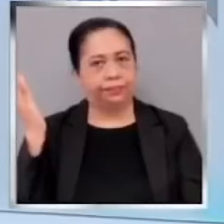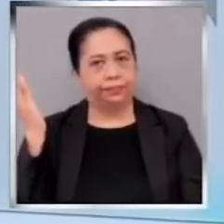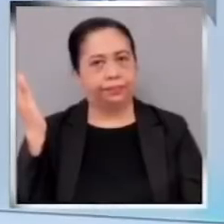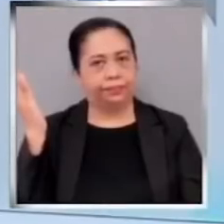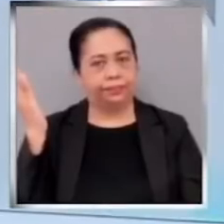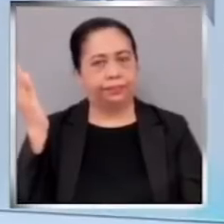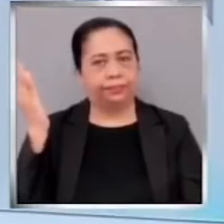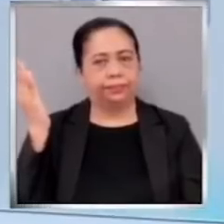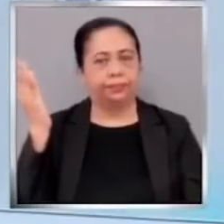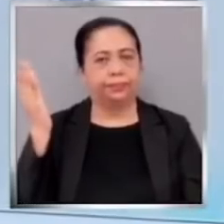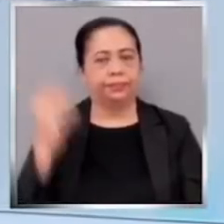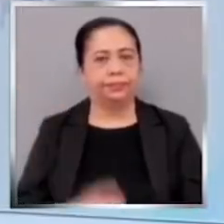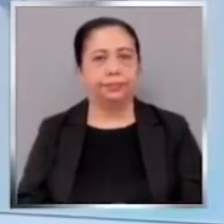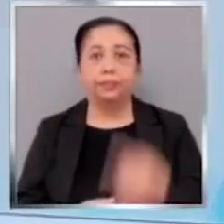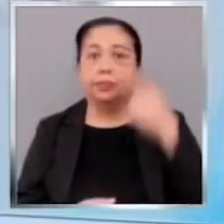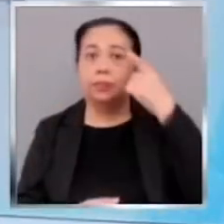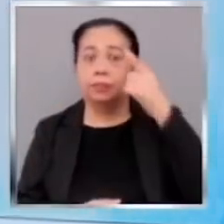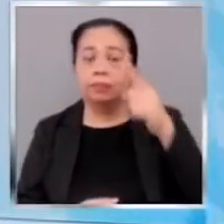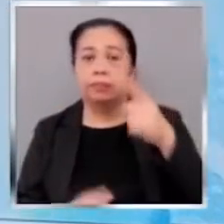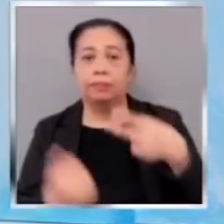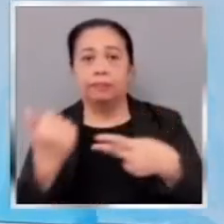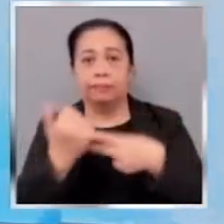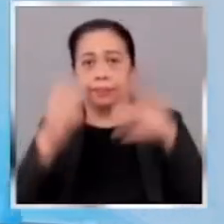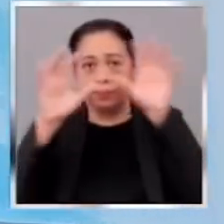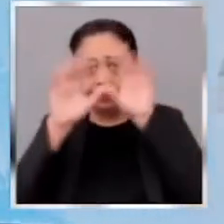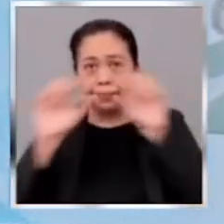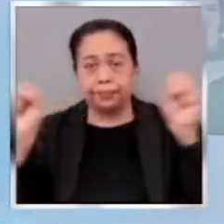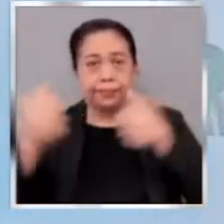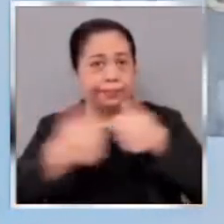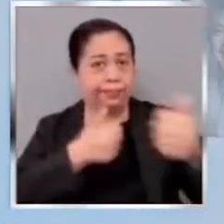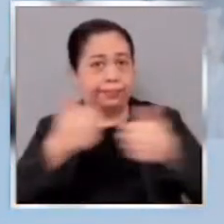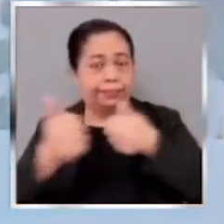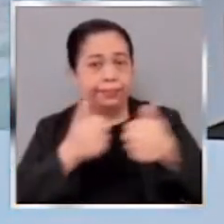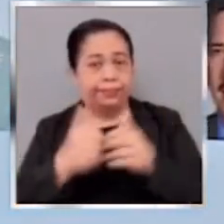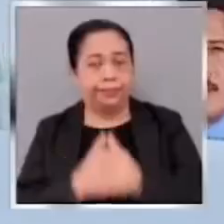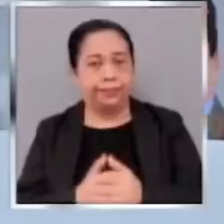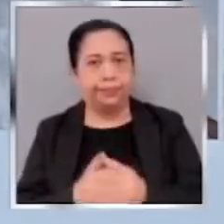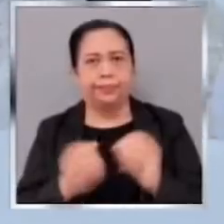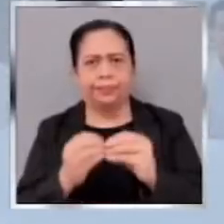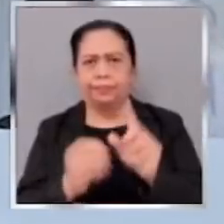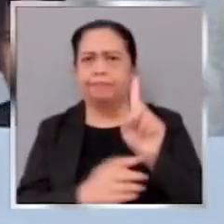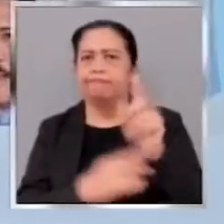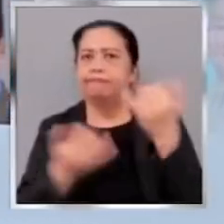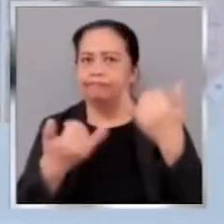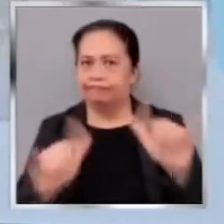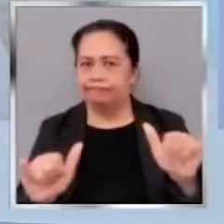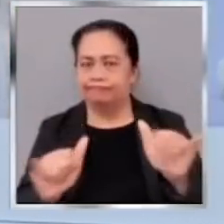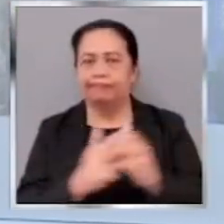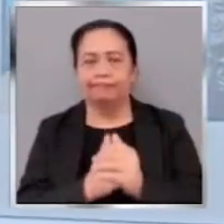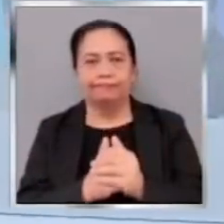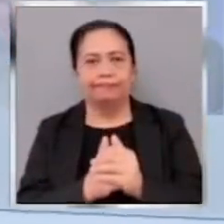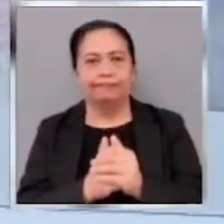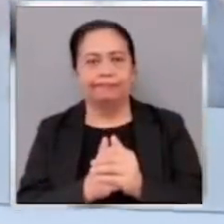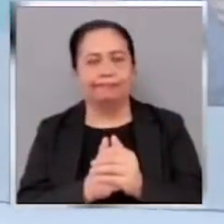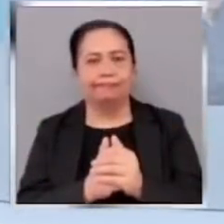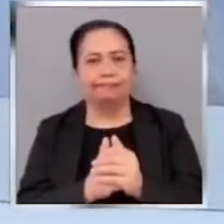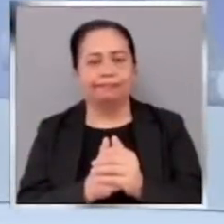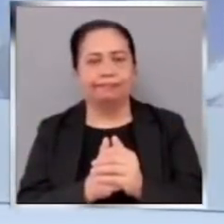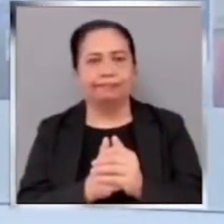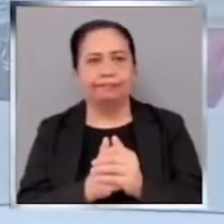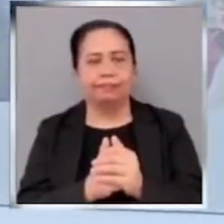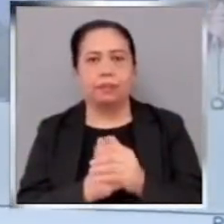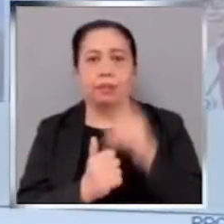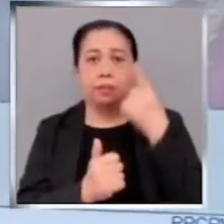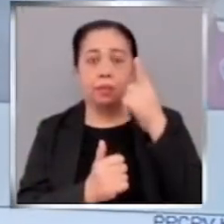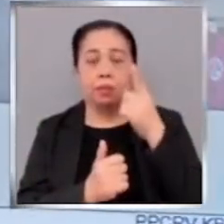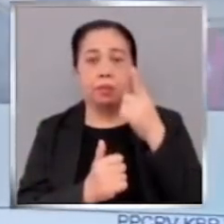58,153. Para naman sa vice presidential race, Vicky, nangunguna pa rin sa vice presidential